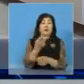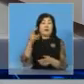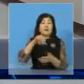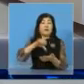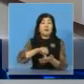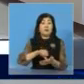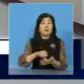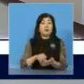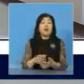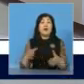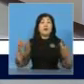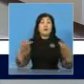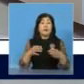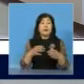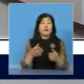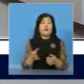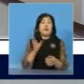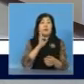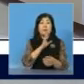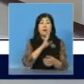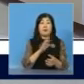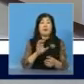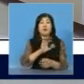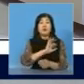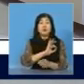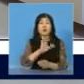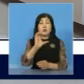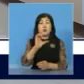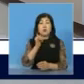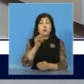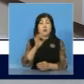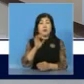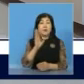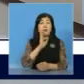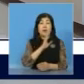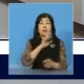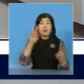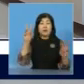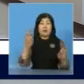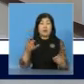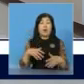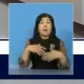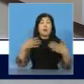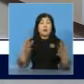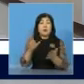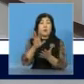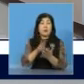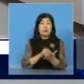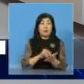этом году сформировалась группа из родителей, супермамочки. Конечно, это большой пример, большой показатель для того,